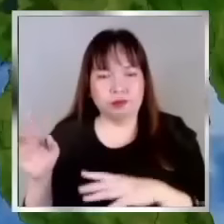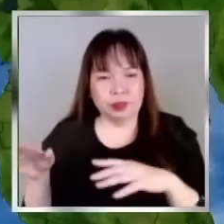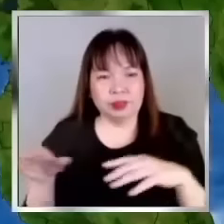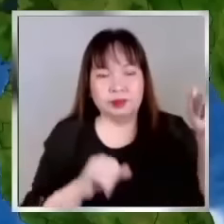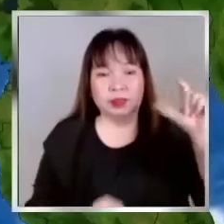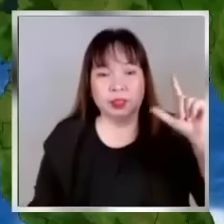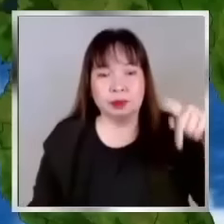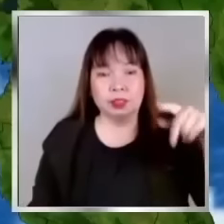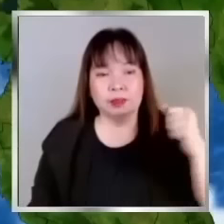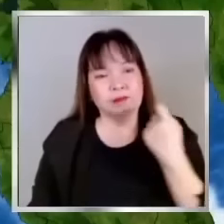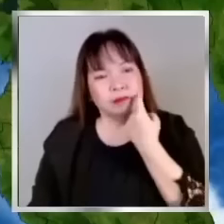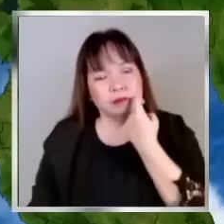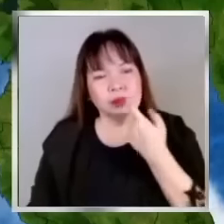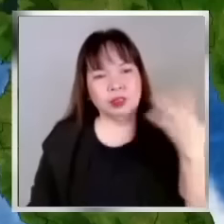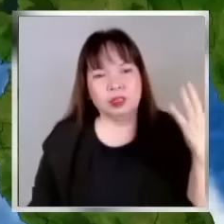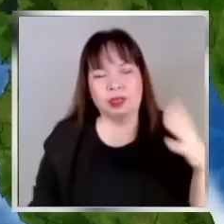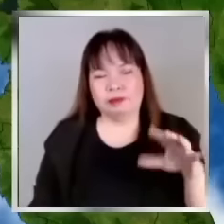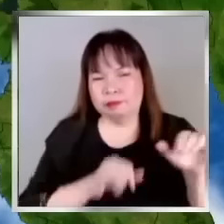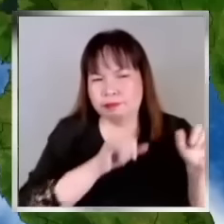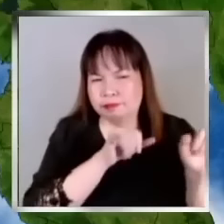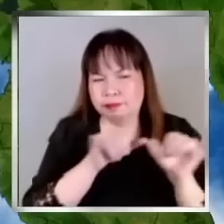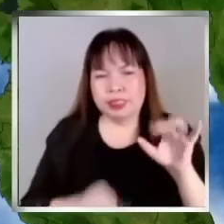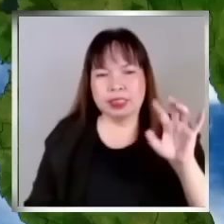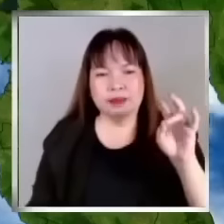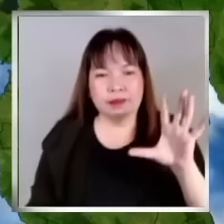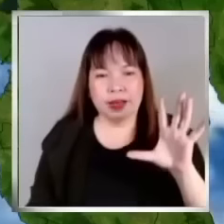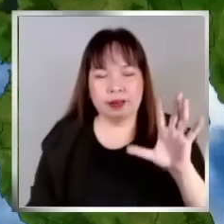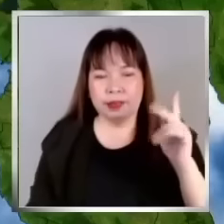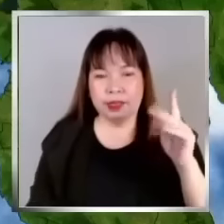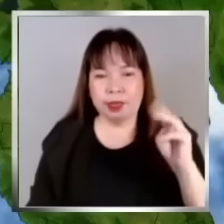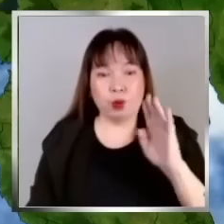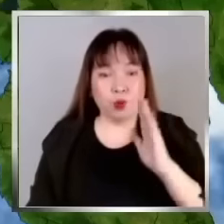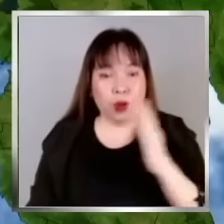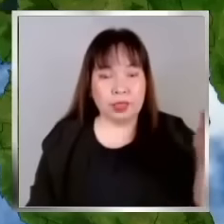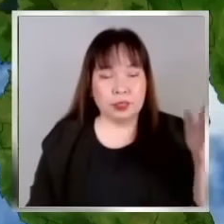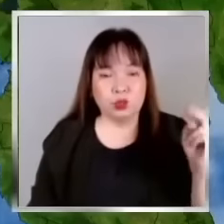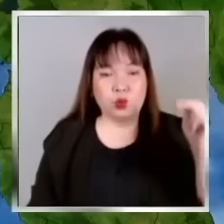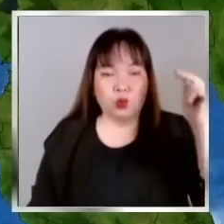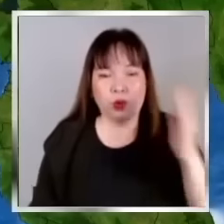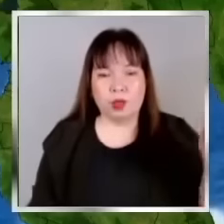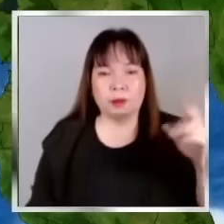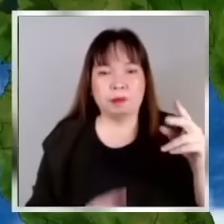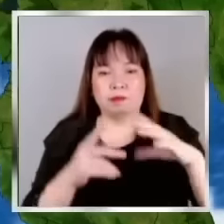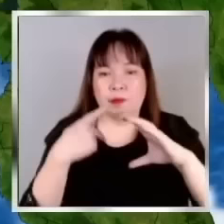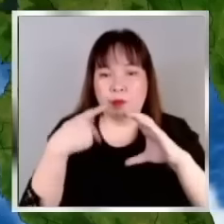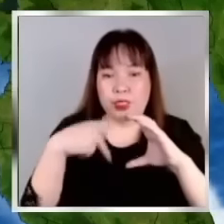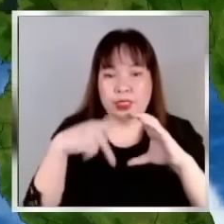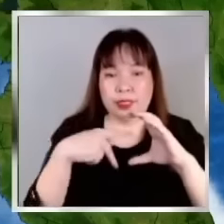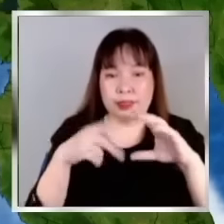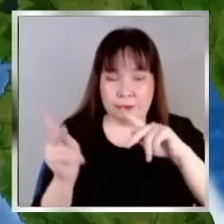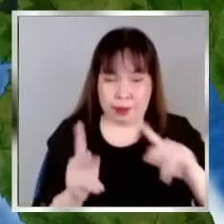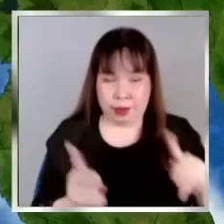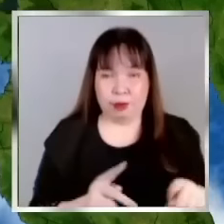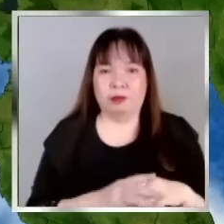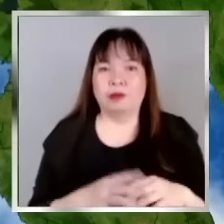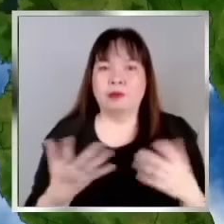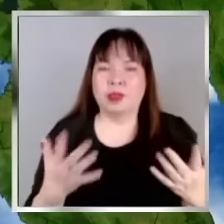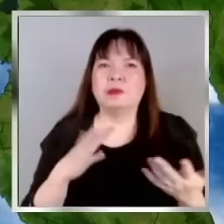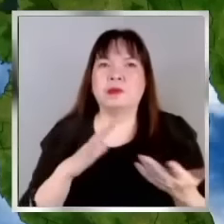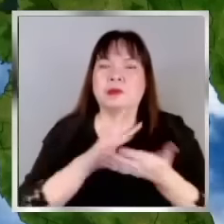nakita sa layong 75 kilometers west-northwest ng Puerto Princesa City. May chance pa rin niya maging bagyo,